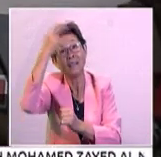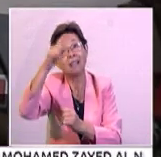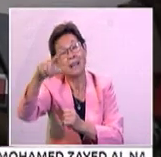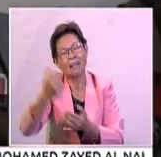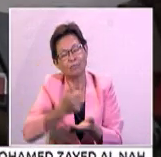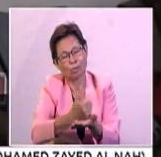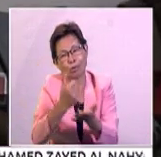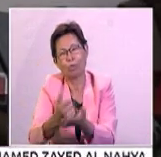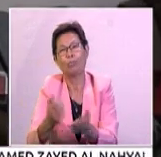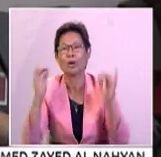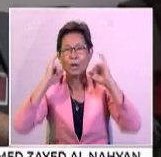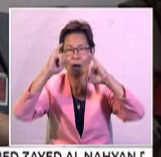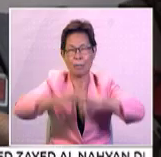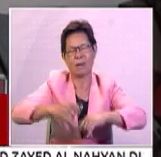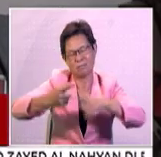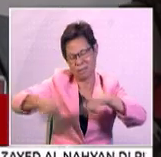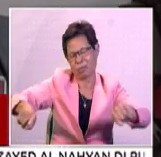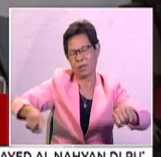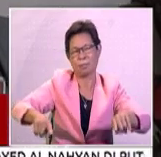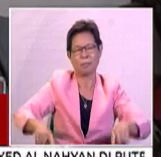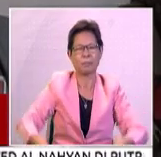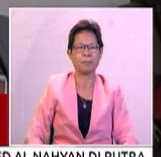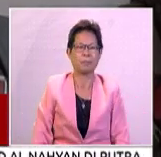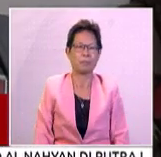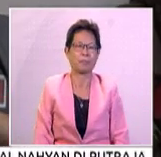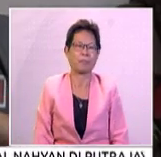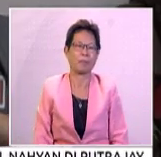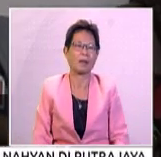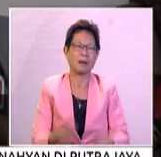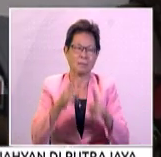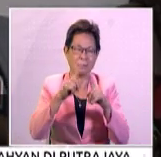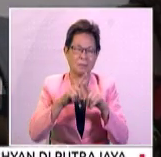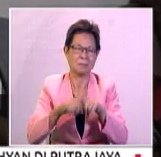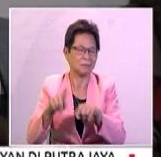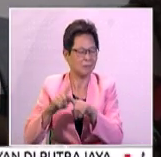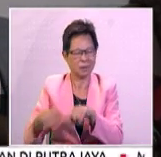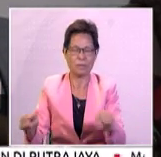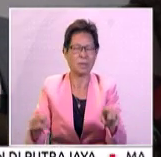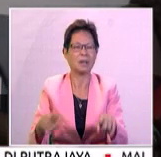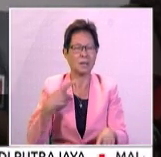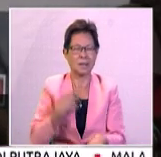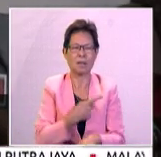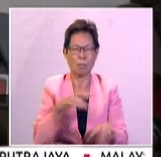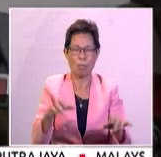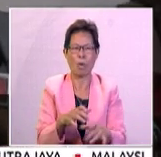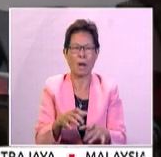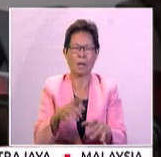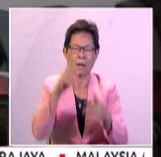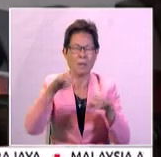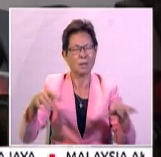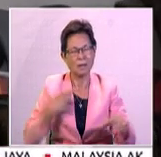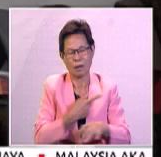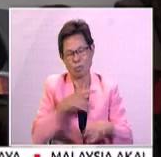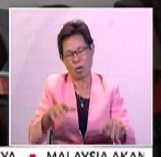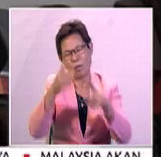mungkin ibadah itu berbeza kan, tingkat dia, jenis ibadah tu. So kita buat pelbagai